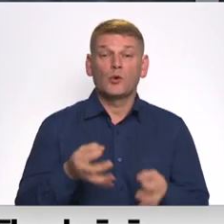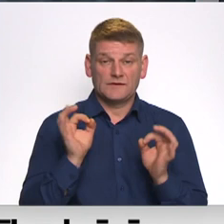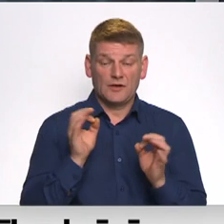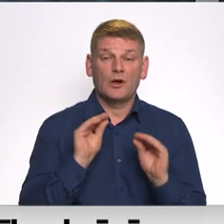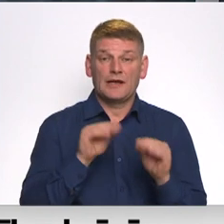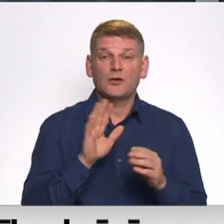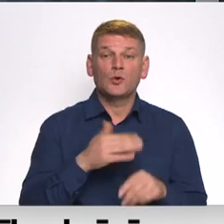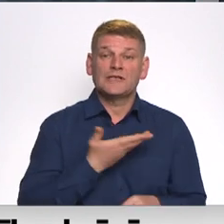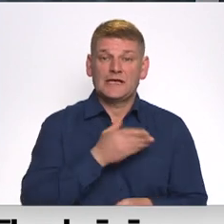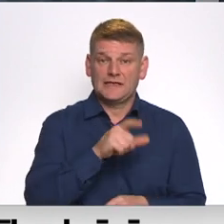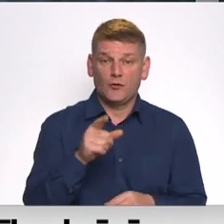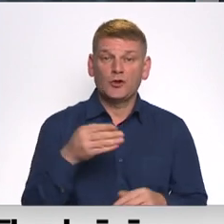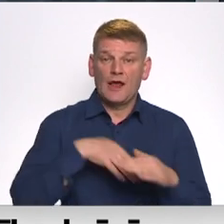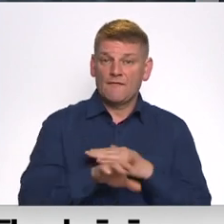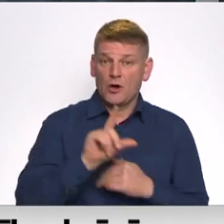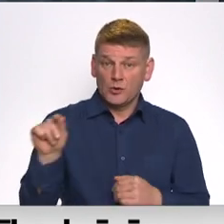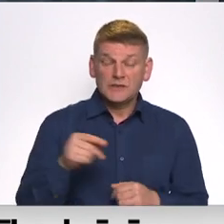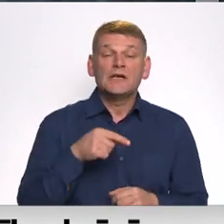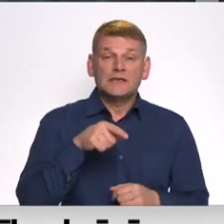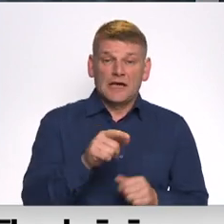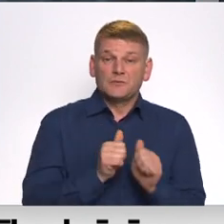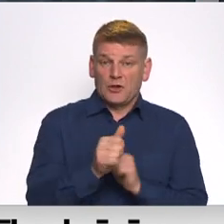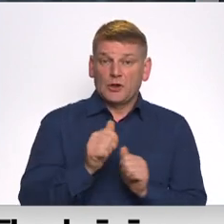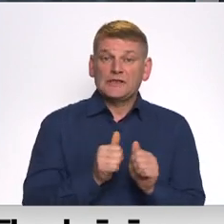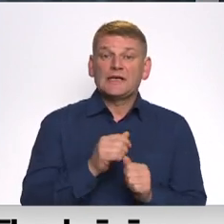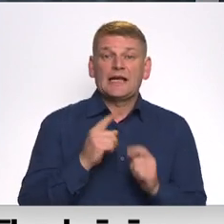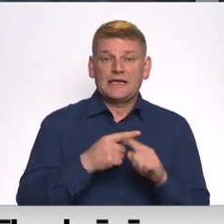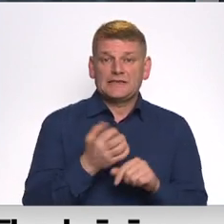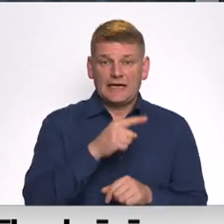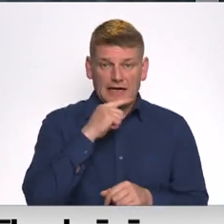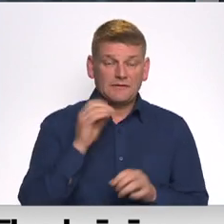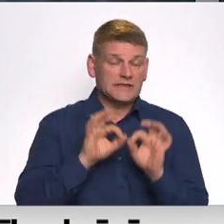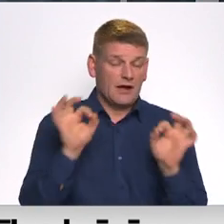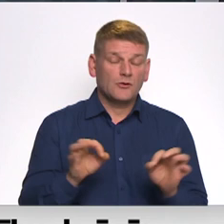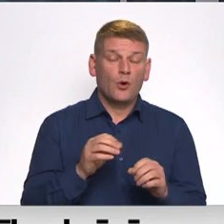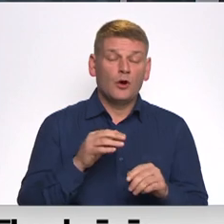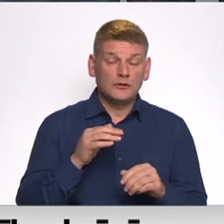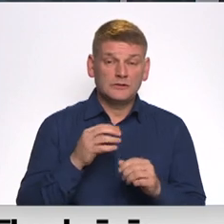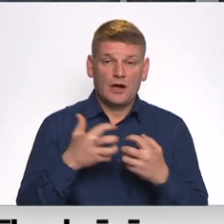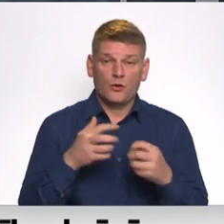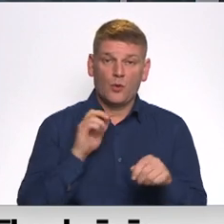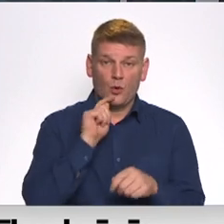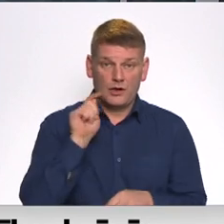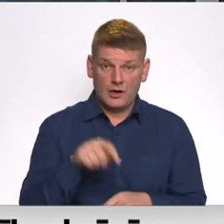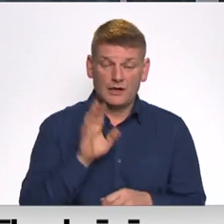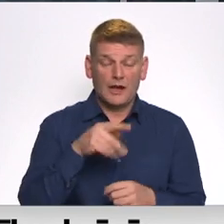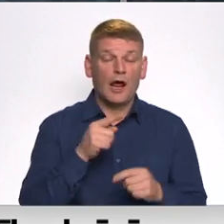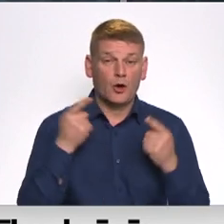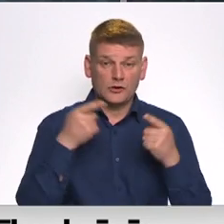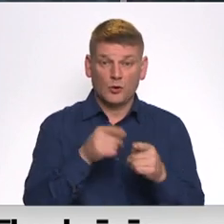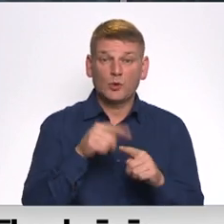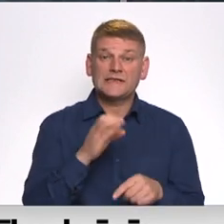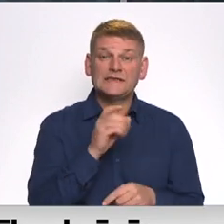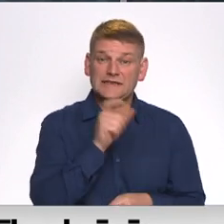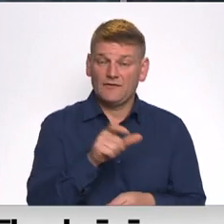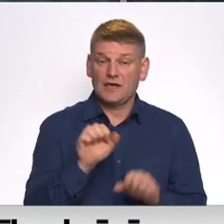uz iedzīvotāju evakuāciju. Tādas prioritātes izvirzītas līdz ar Krievijas sākto karu Ukrainā. Taču, lai vēl vairāk koncentrētos uz civilās